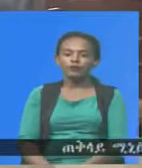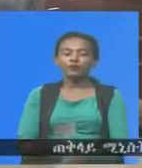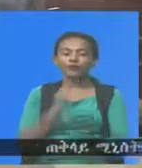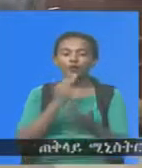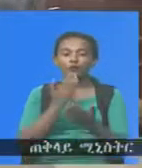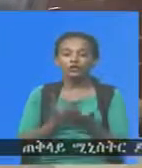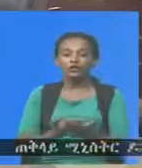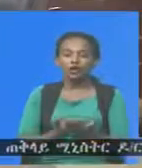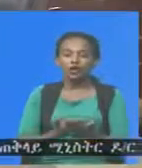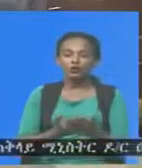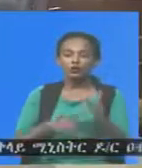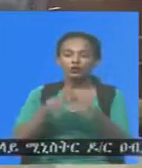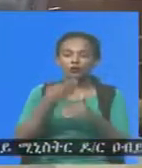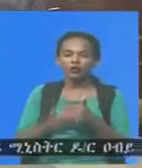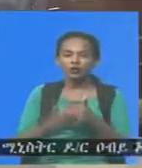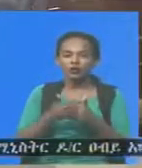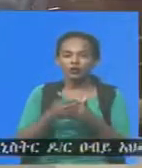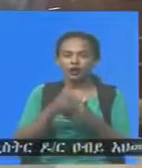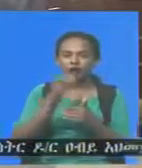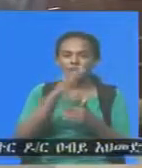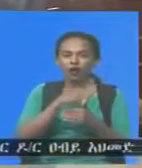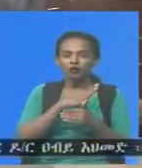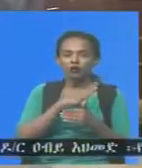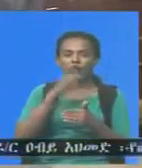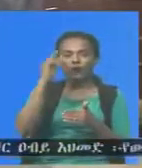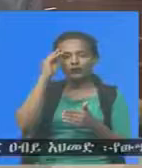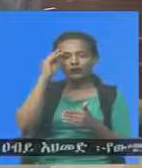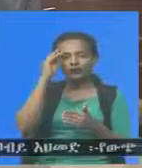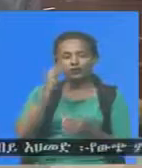አመሰግናለሁ። በመቀጠል የተከበሩ አቶ ማቴዎስ ገሊቦ።